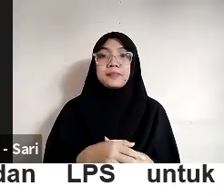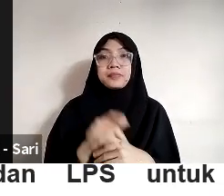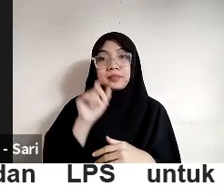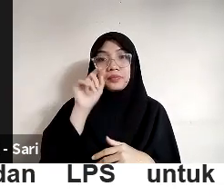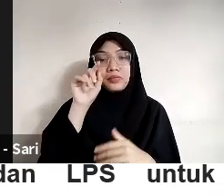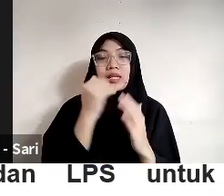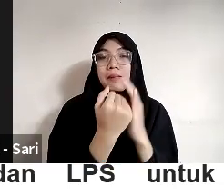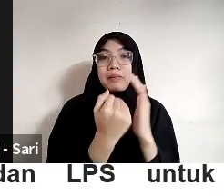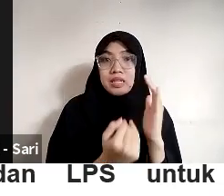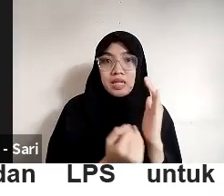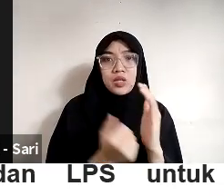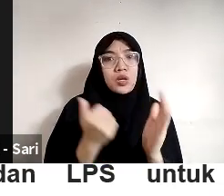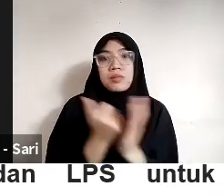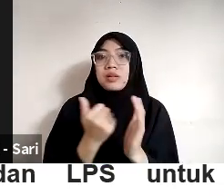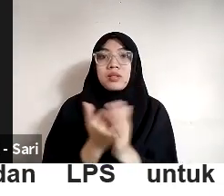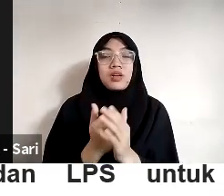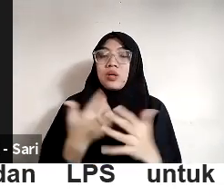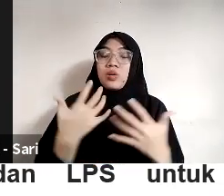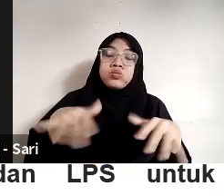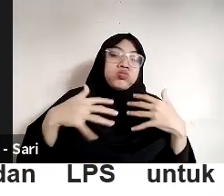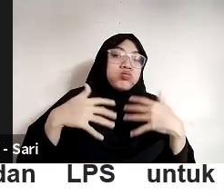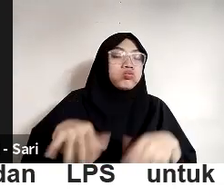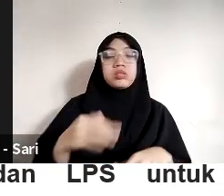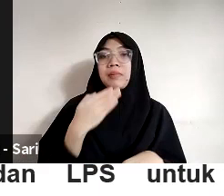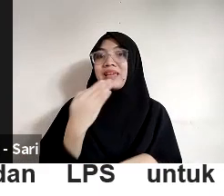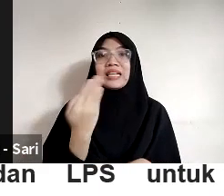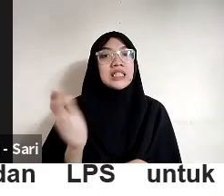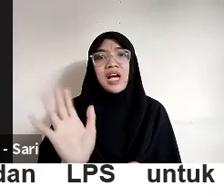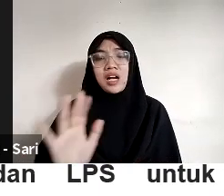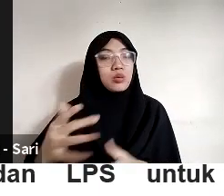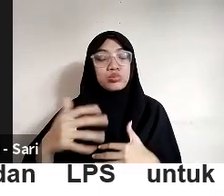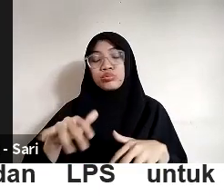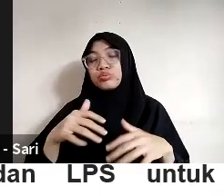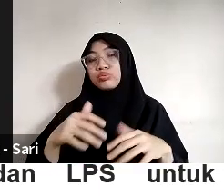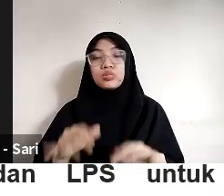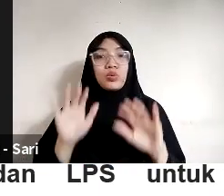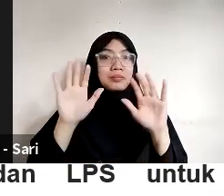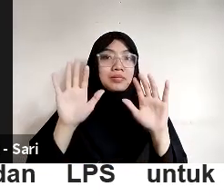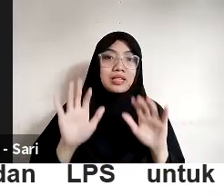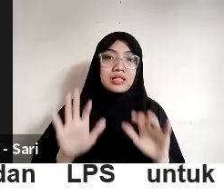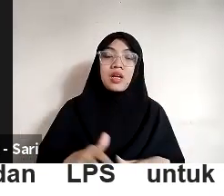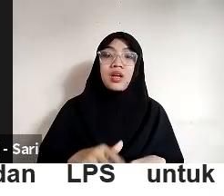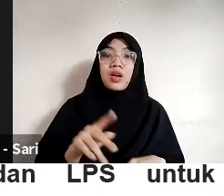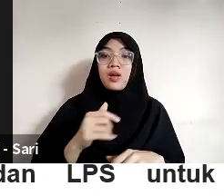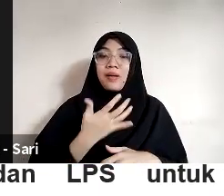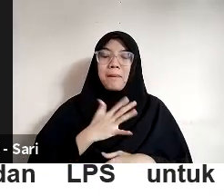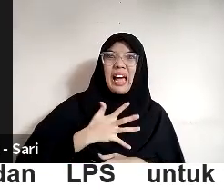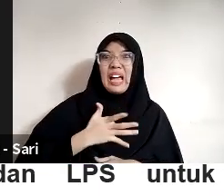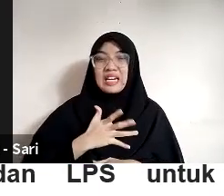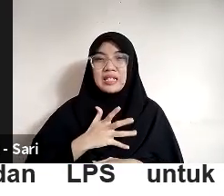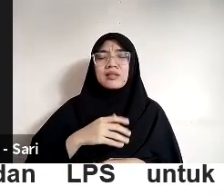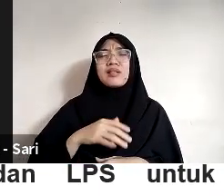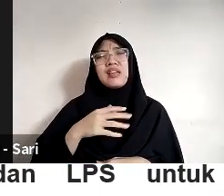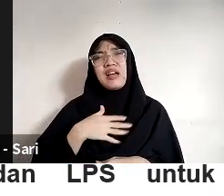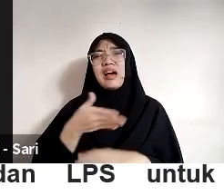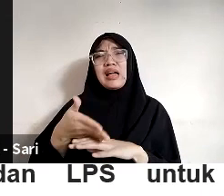ini memang extraordinary, nggak biasa. Ya, namanya juga kalau dikatakan panik, saya kira semuanya juga